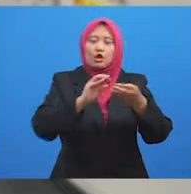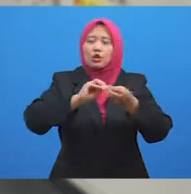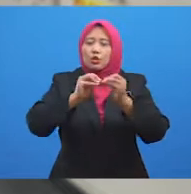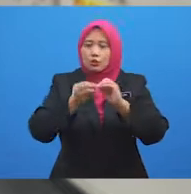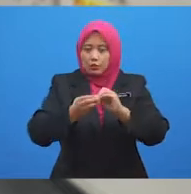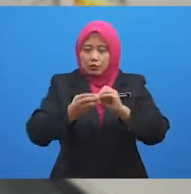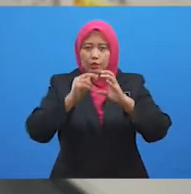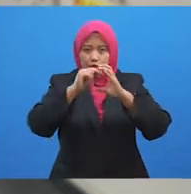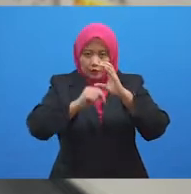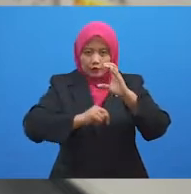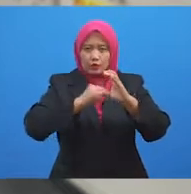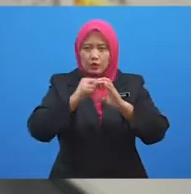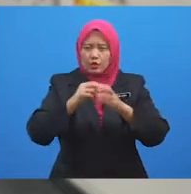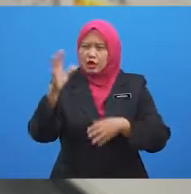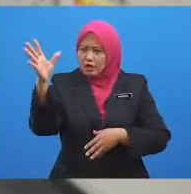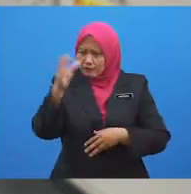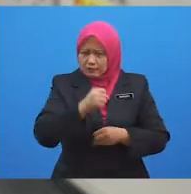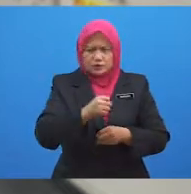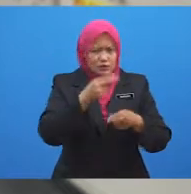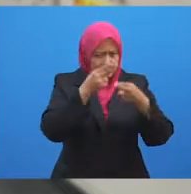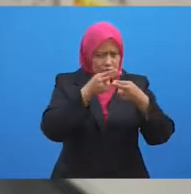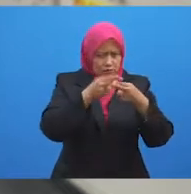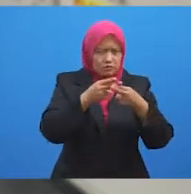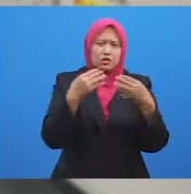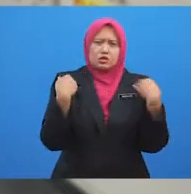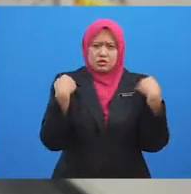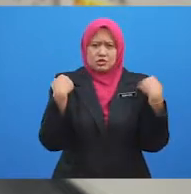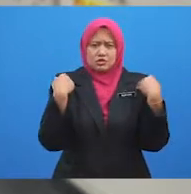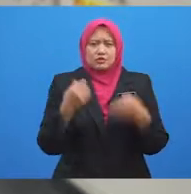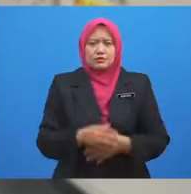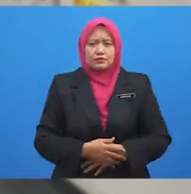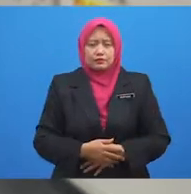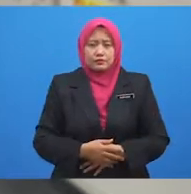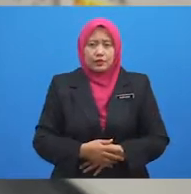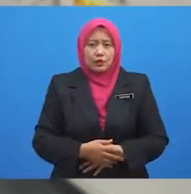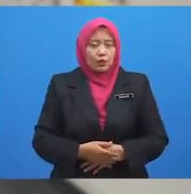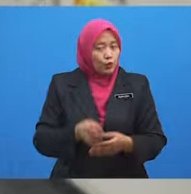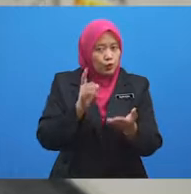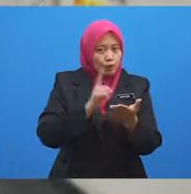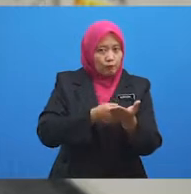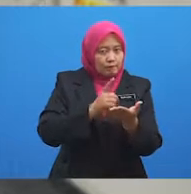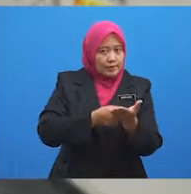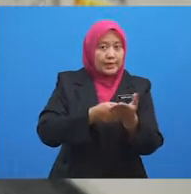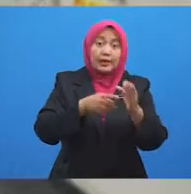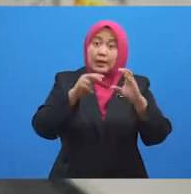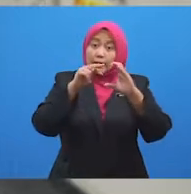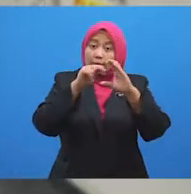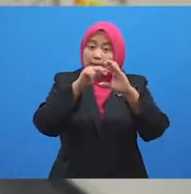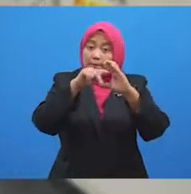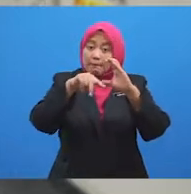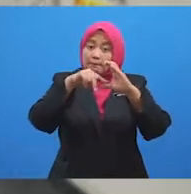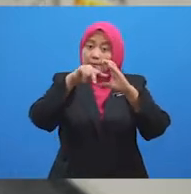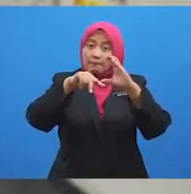nukleon. Sekarang, mari kita kenal pasti bilangan proton bagi isotop